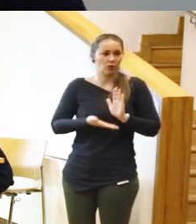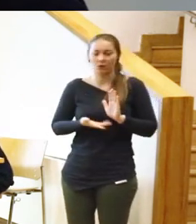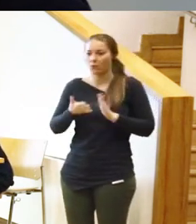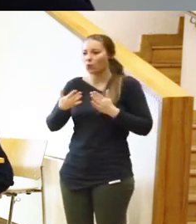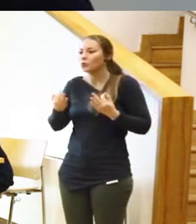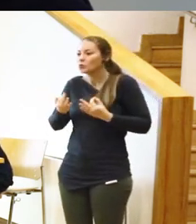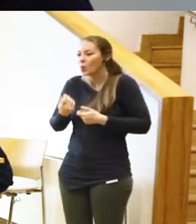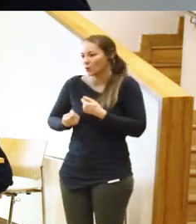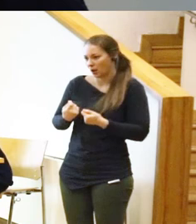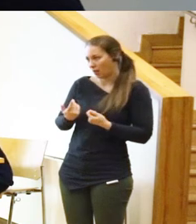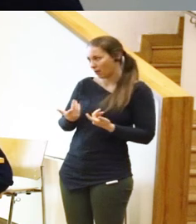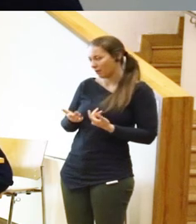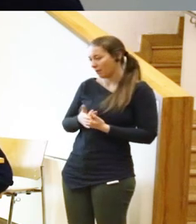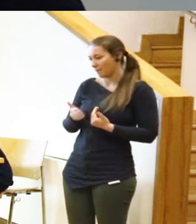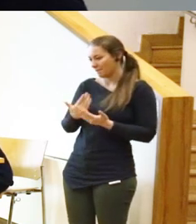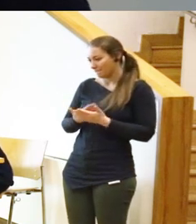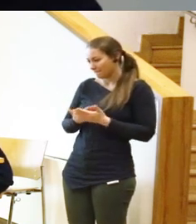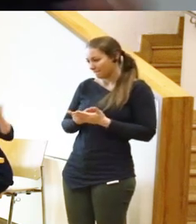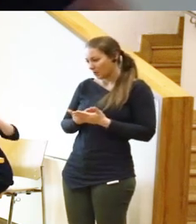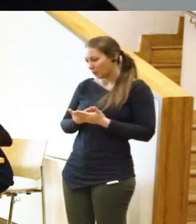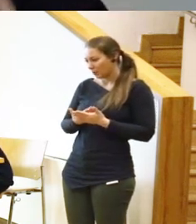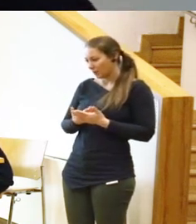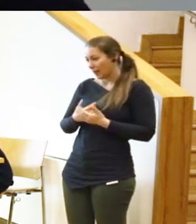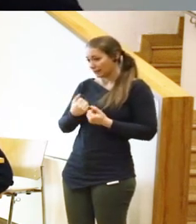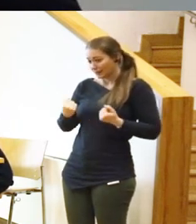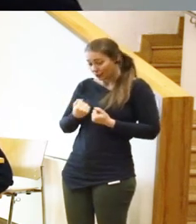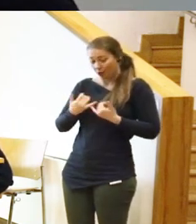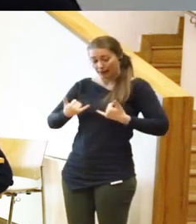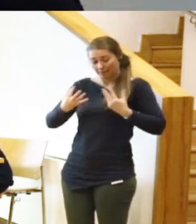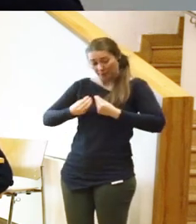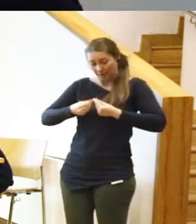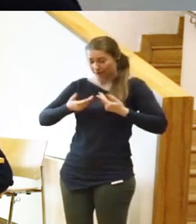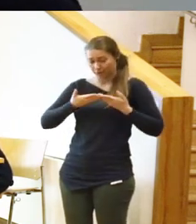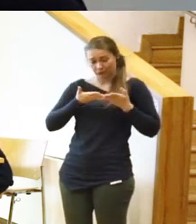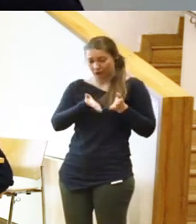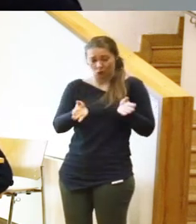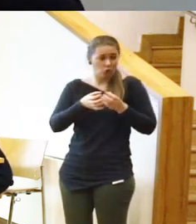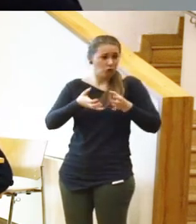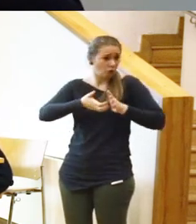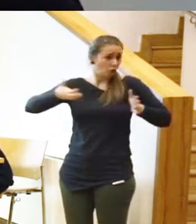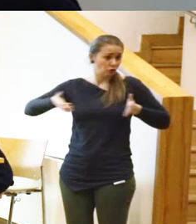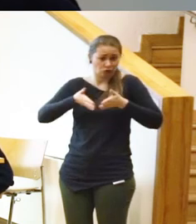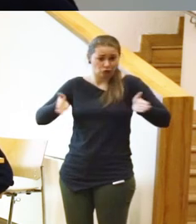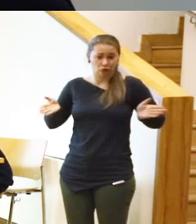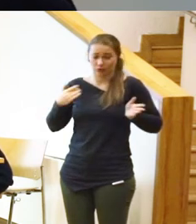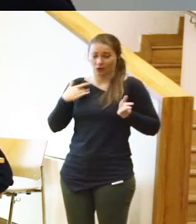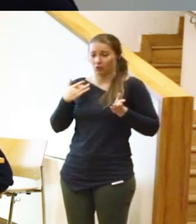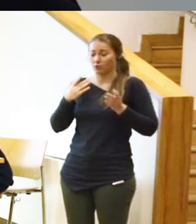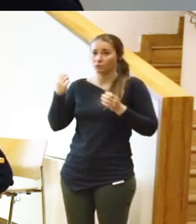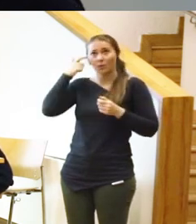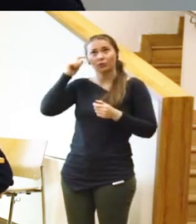různé. Právě proto jsem se snažila tady rozšířit to pole toho koho, o koho je